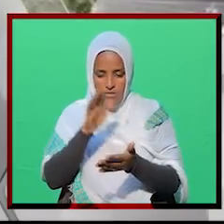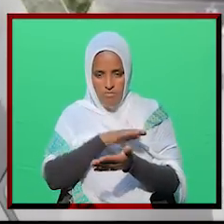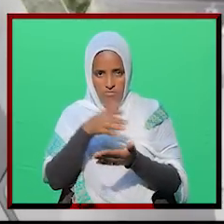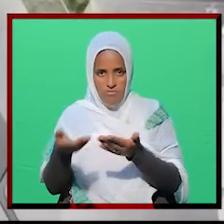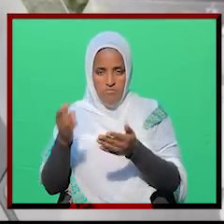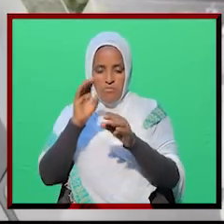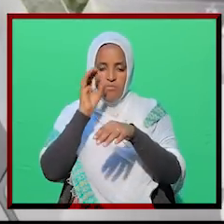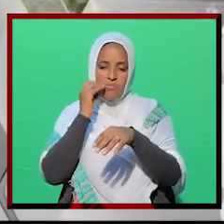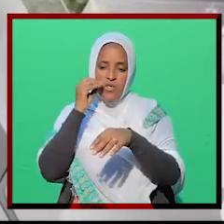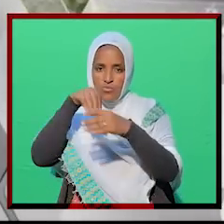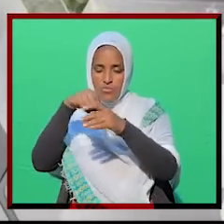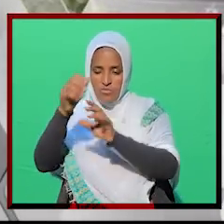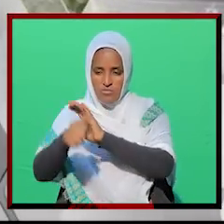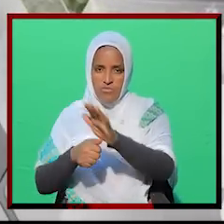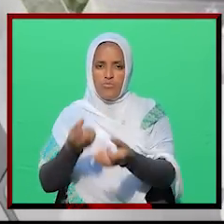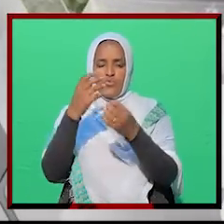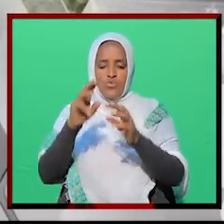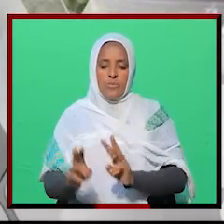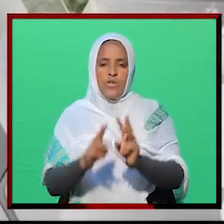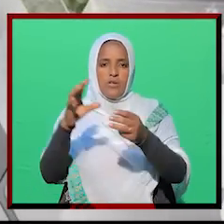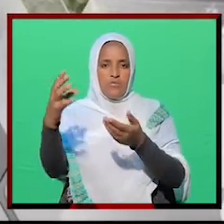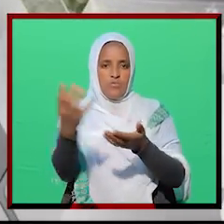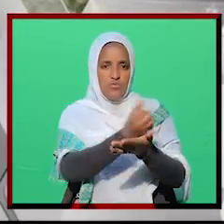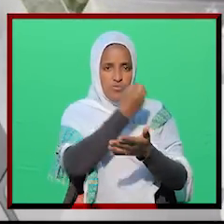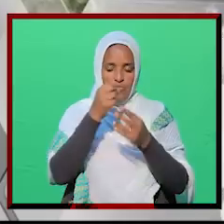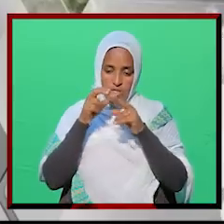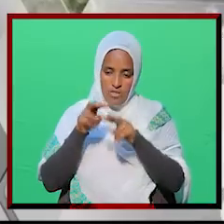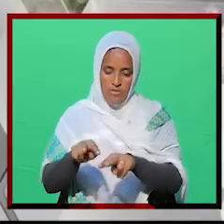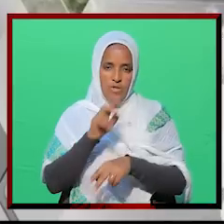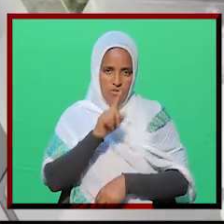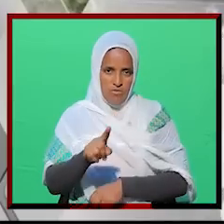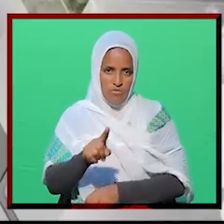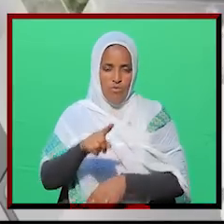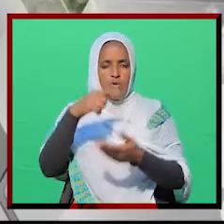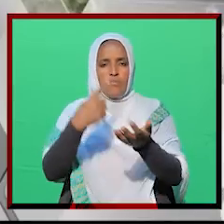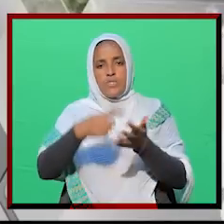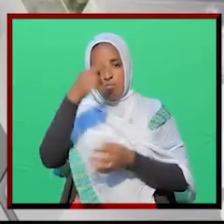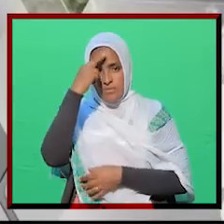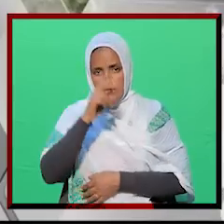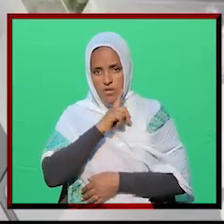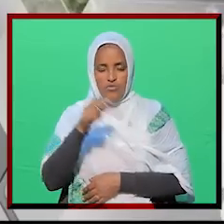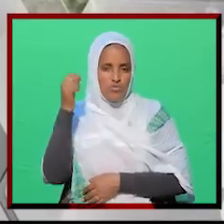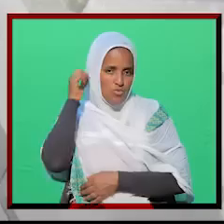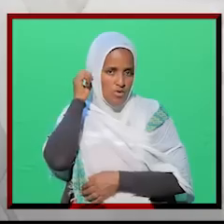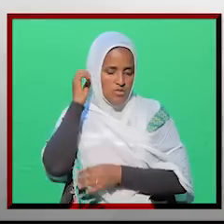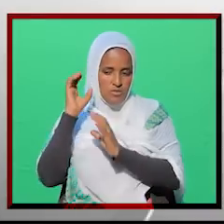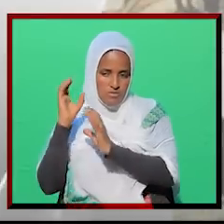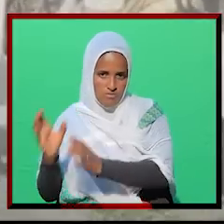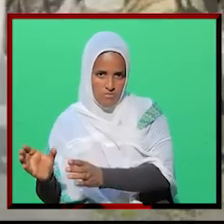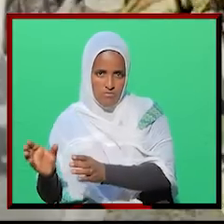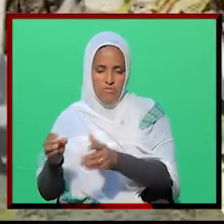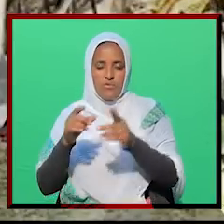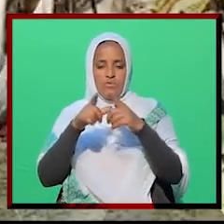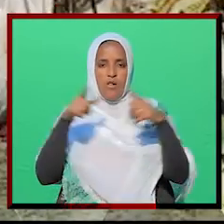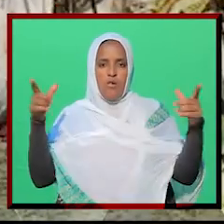በቤተ ክርስቲያናችን ለመትከል የተጣበቁት እነዚህ የቤተ ክርስቲያናችን ጠላቶች በጊዜ ሃይካል ተባሉና ሊቃውንቱ የማያዳግም